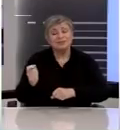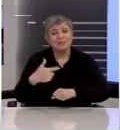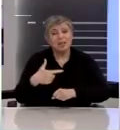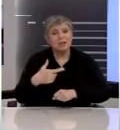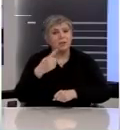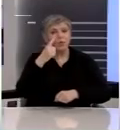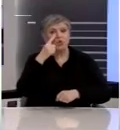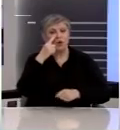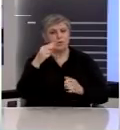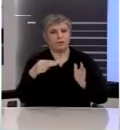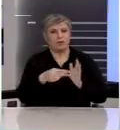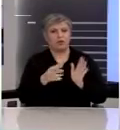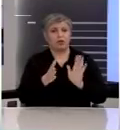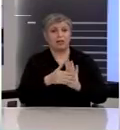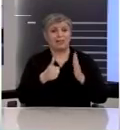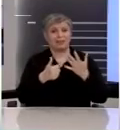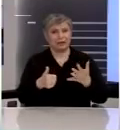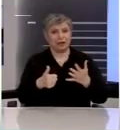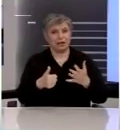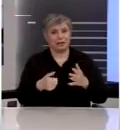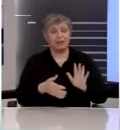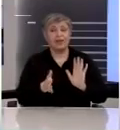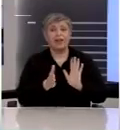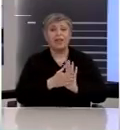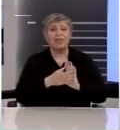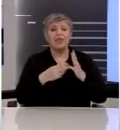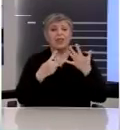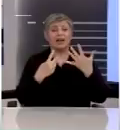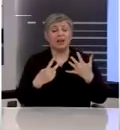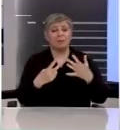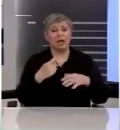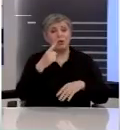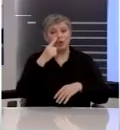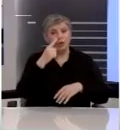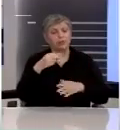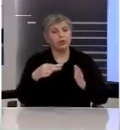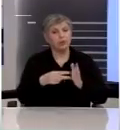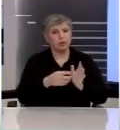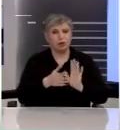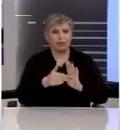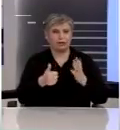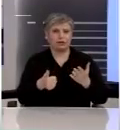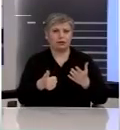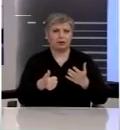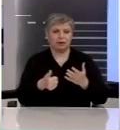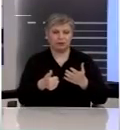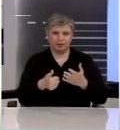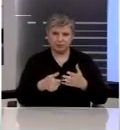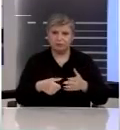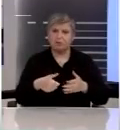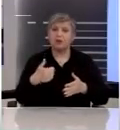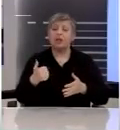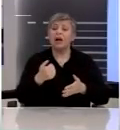2016, έχουμε 17 Νοεμβρίου, προσέξτε, 17 Νοεμβρίου του 2016, την επίσημη πιστοποίηση